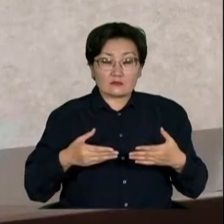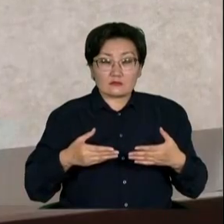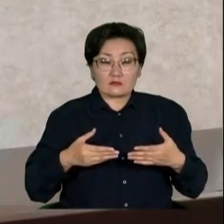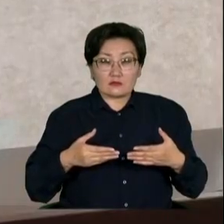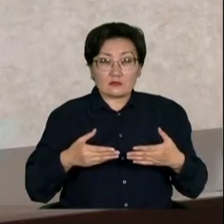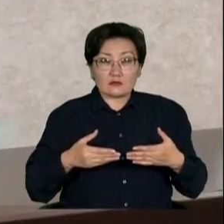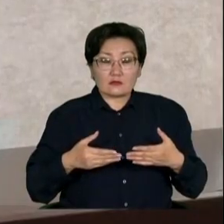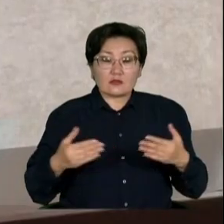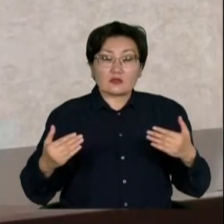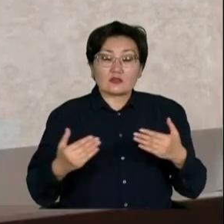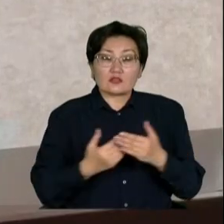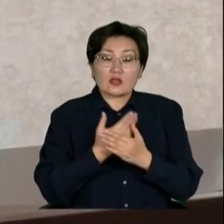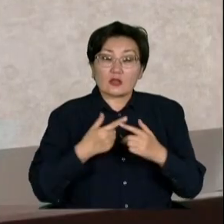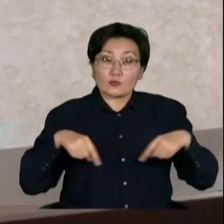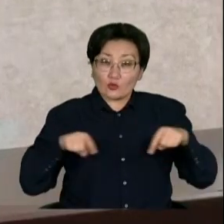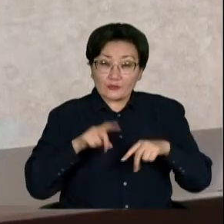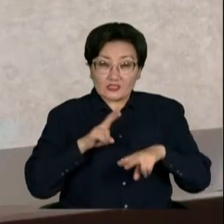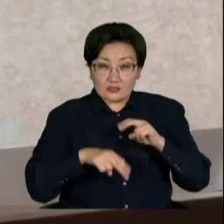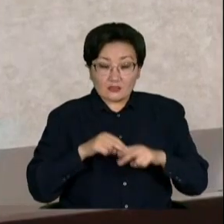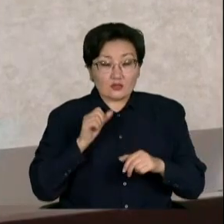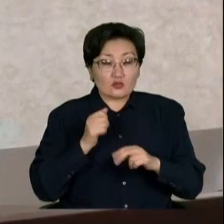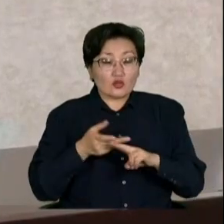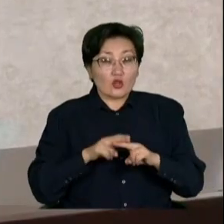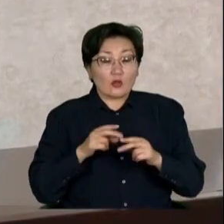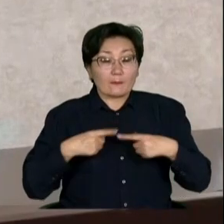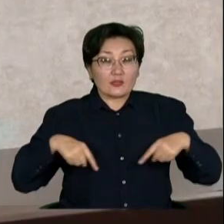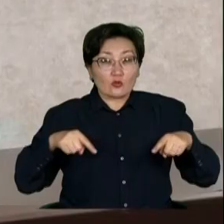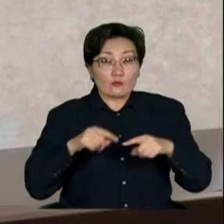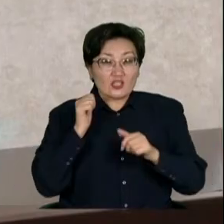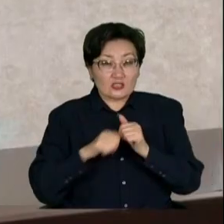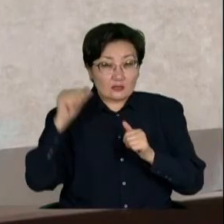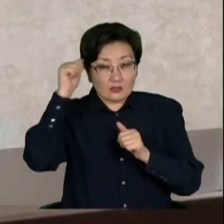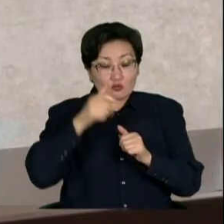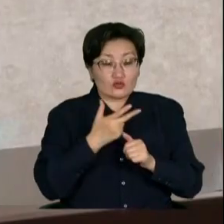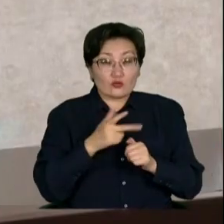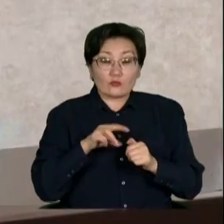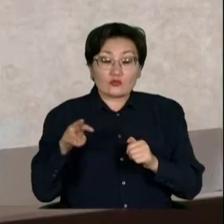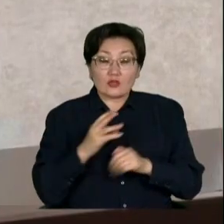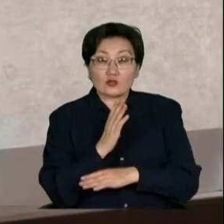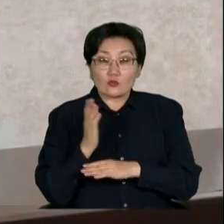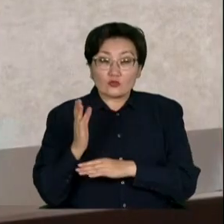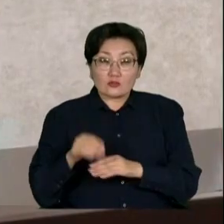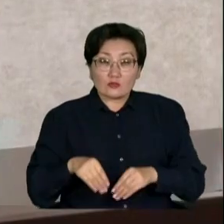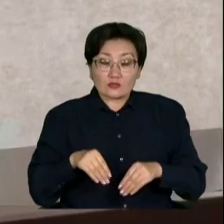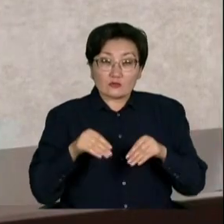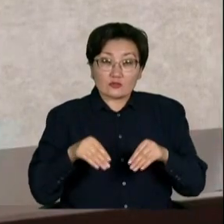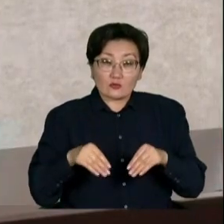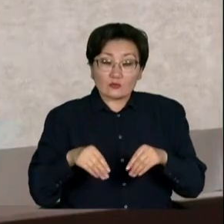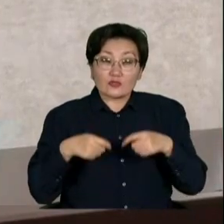жаңа питомник салынды. Сол питомник жыл сайын 3 миллион көшет